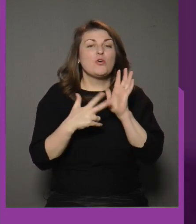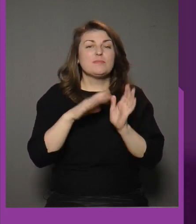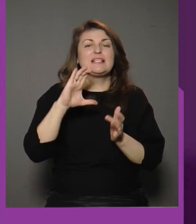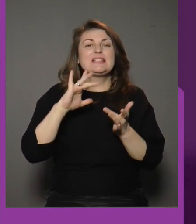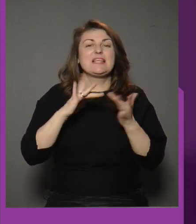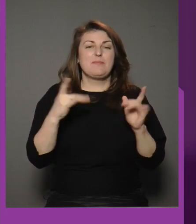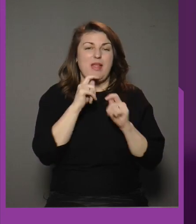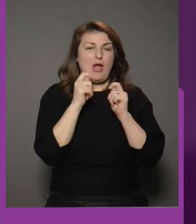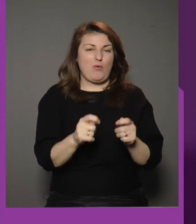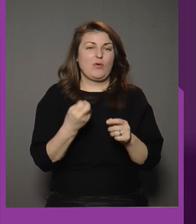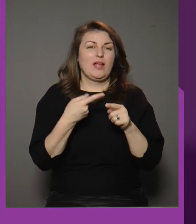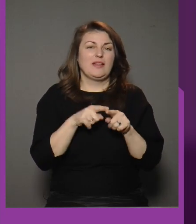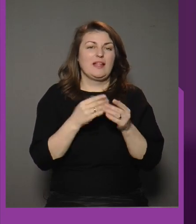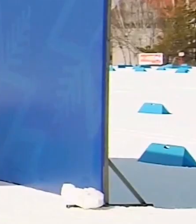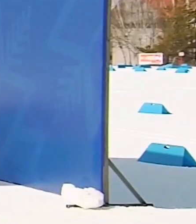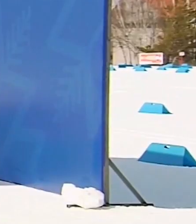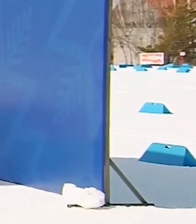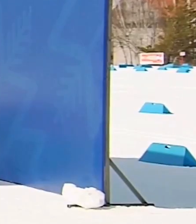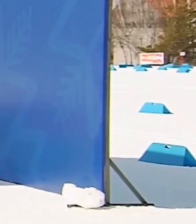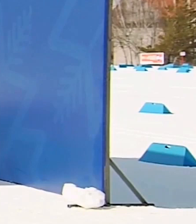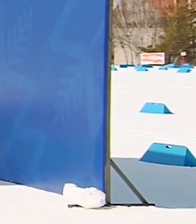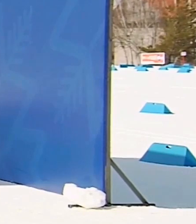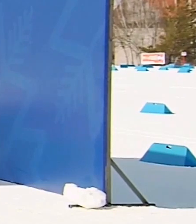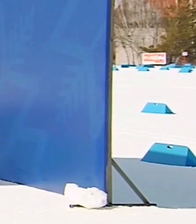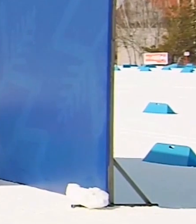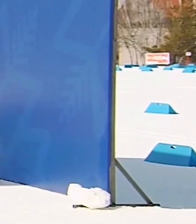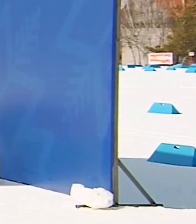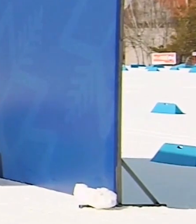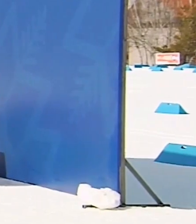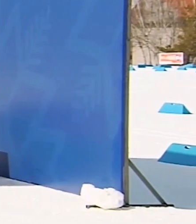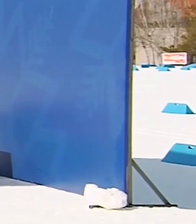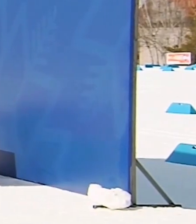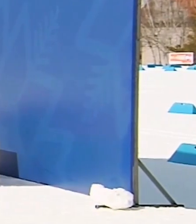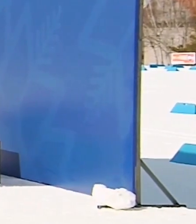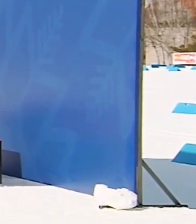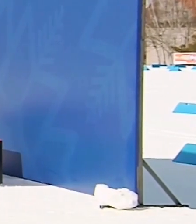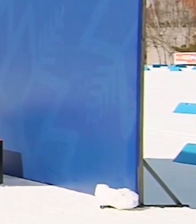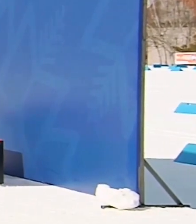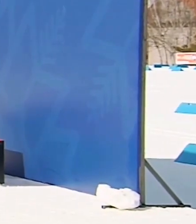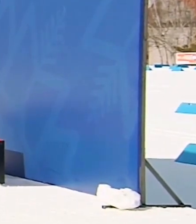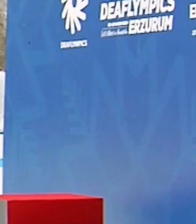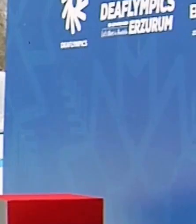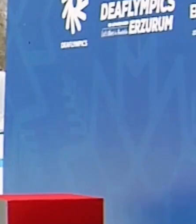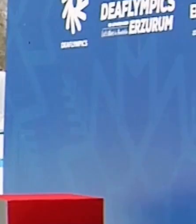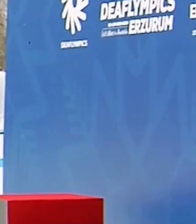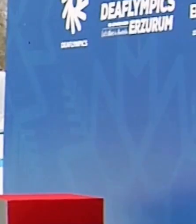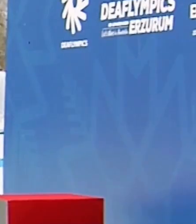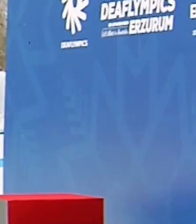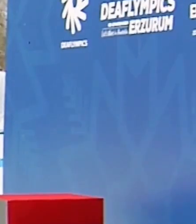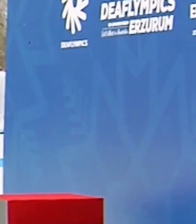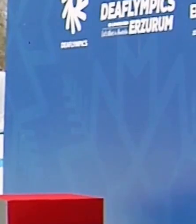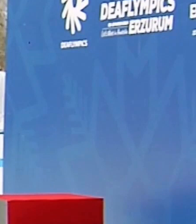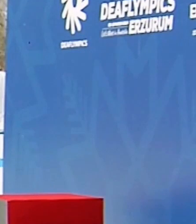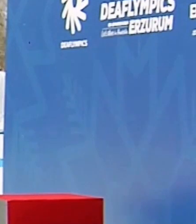нагорода на них. І я відчуваю себе, ну, трохи вже не в тій формі, як було раніше. Але